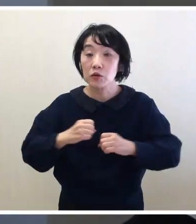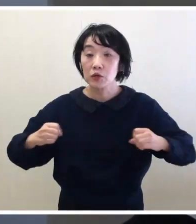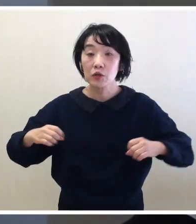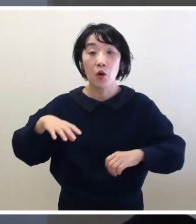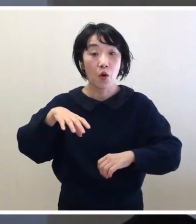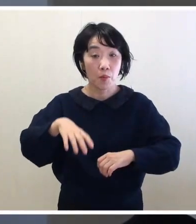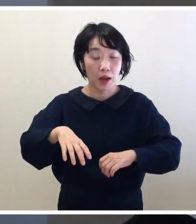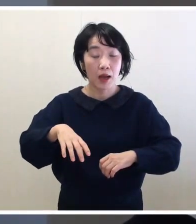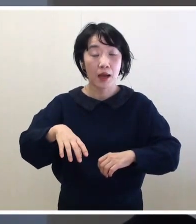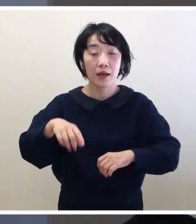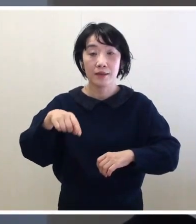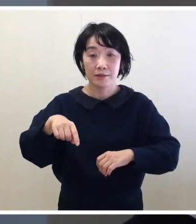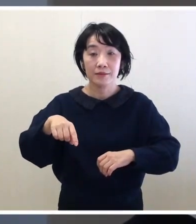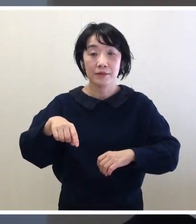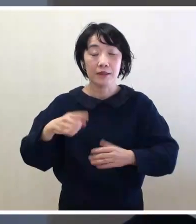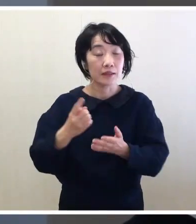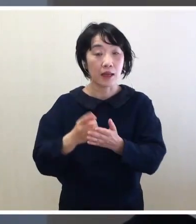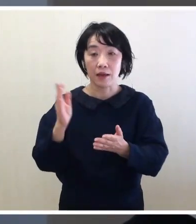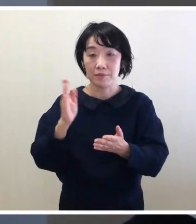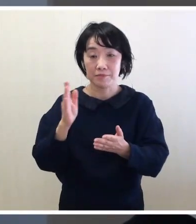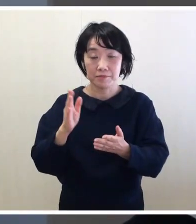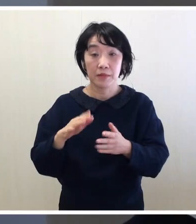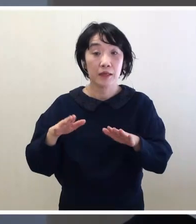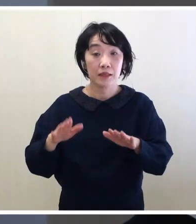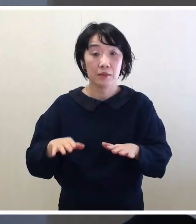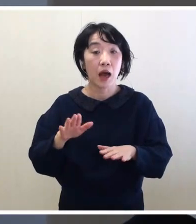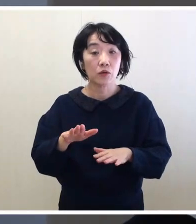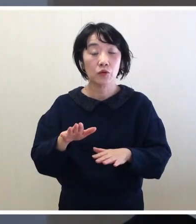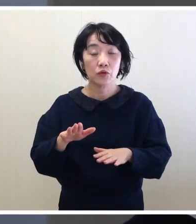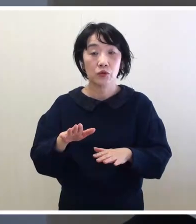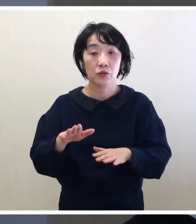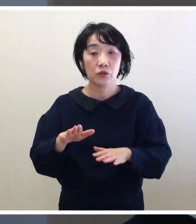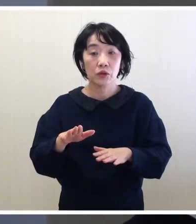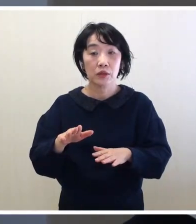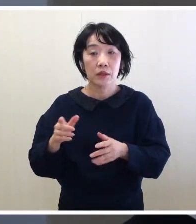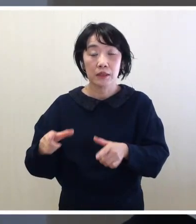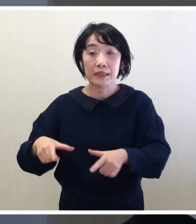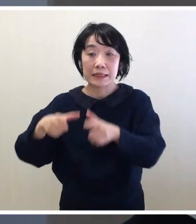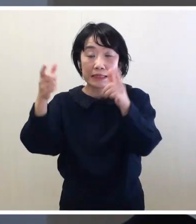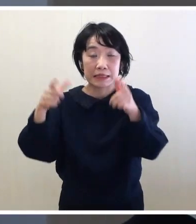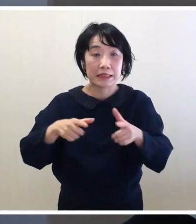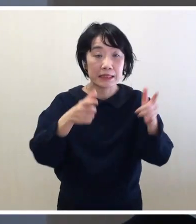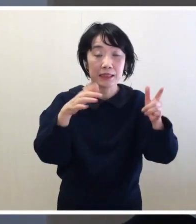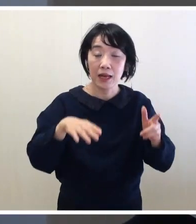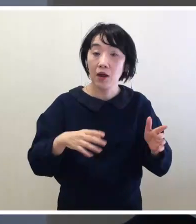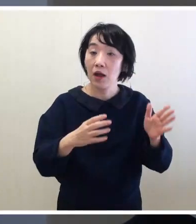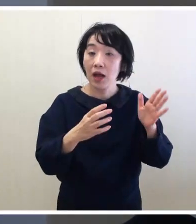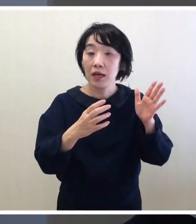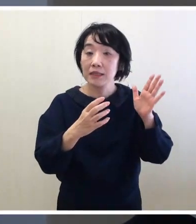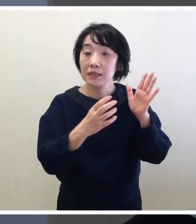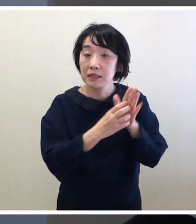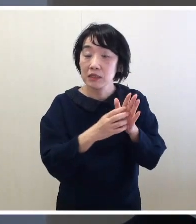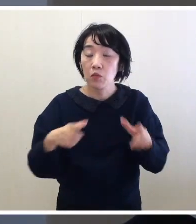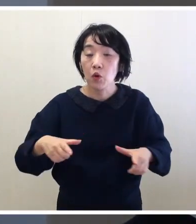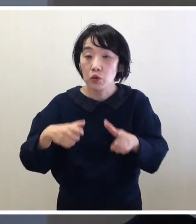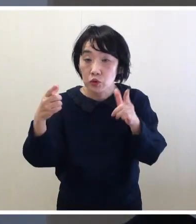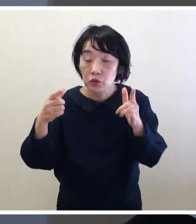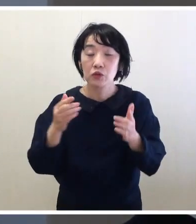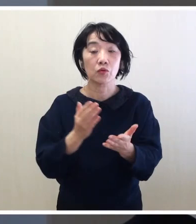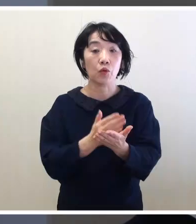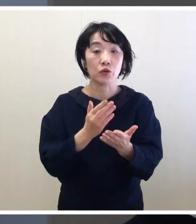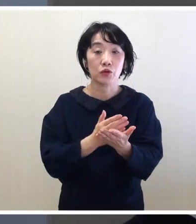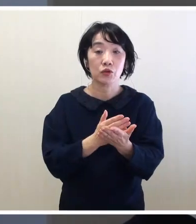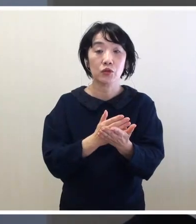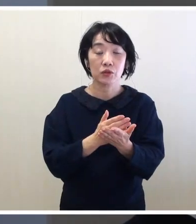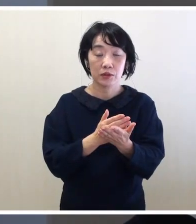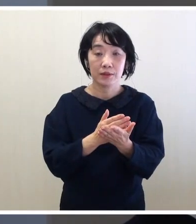芝生広場を中心とした空間になるんですが、まあ、それだけではなくて、今現在あります大きな樹木があります、それをシンボルツリー